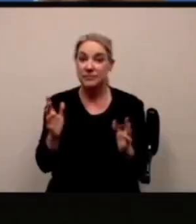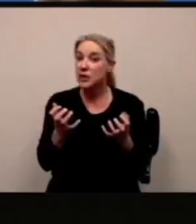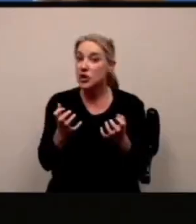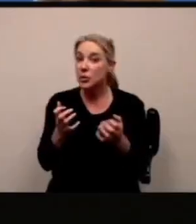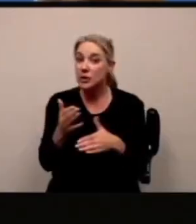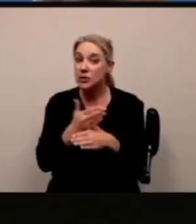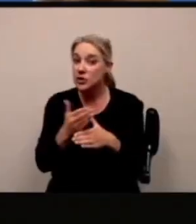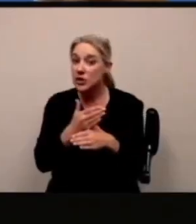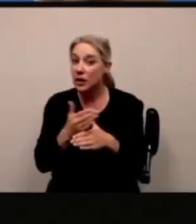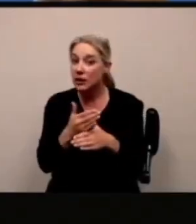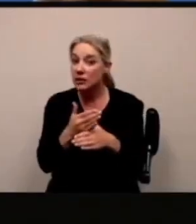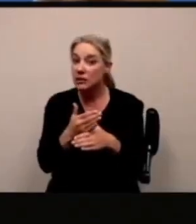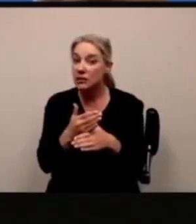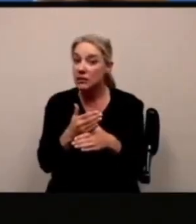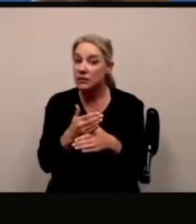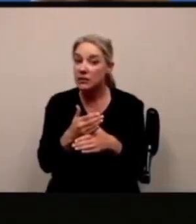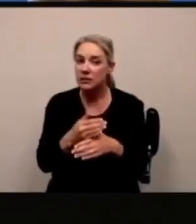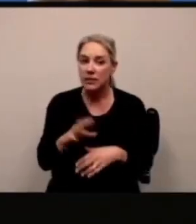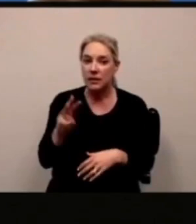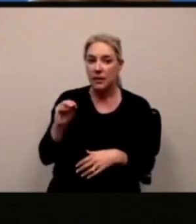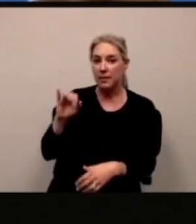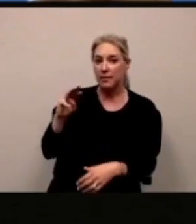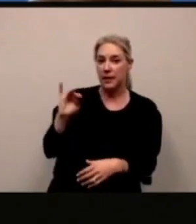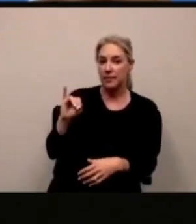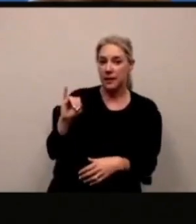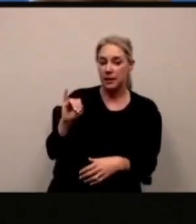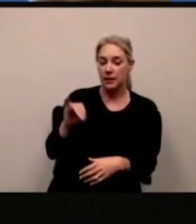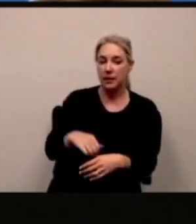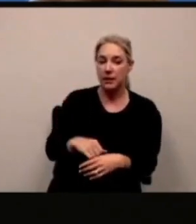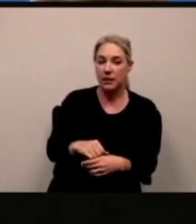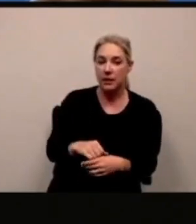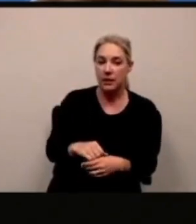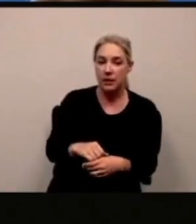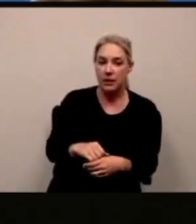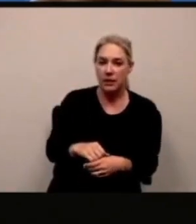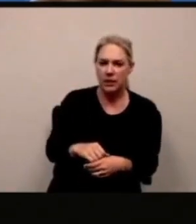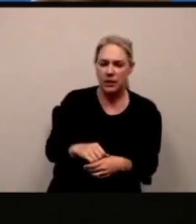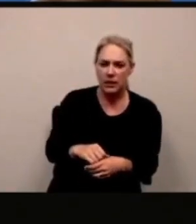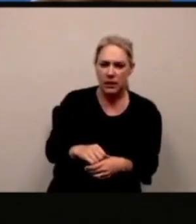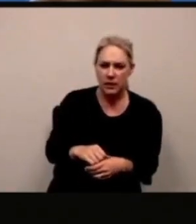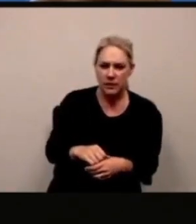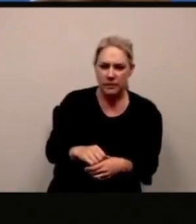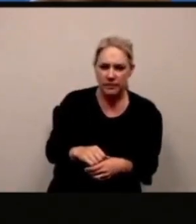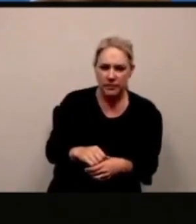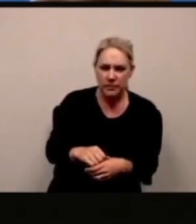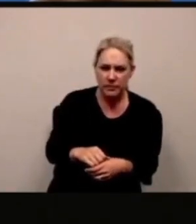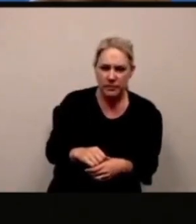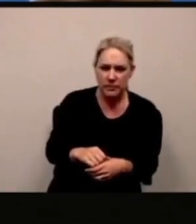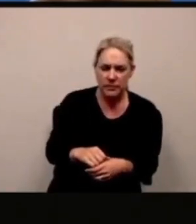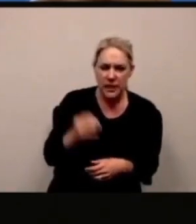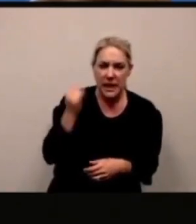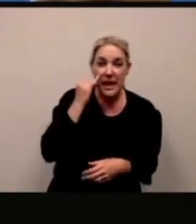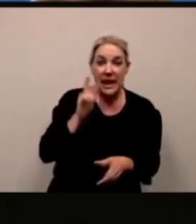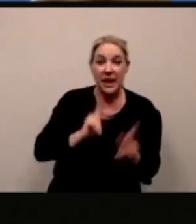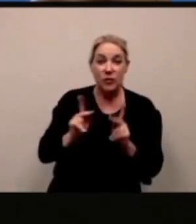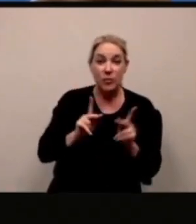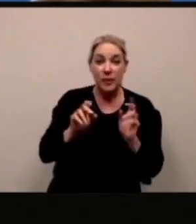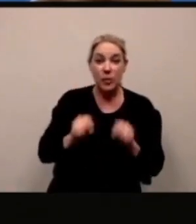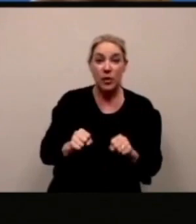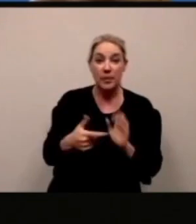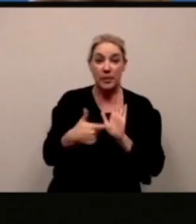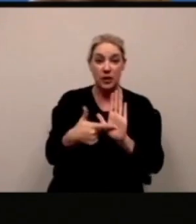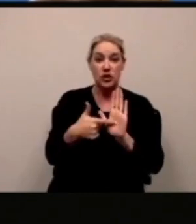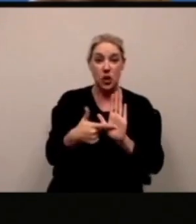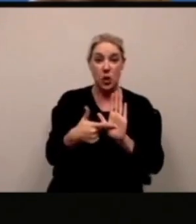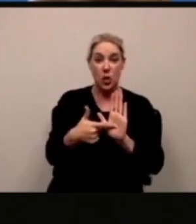これもナチカチカと開始したいと思いますこのようにあとコードやといろいろ見せ